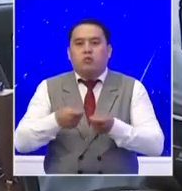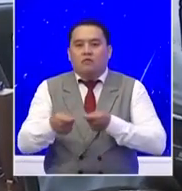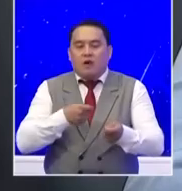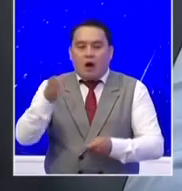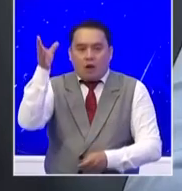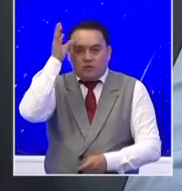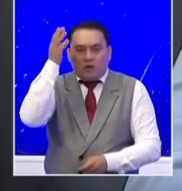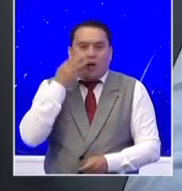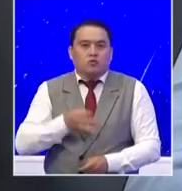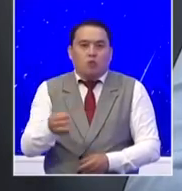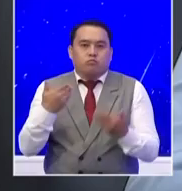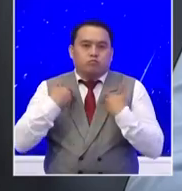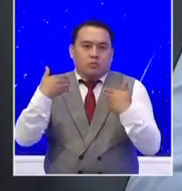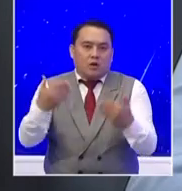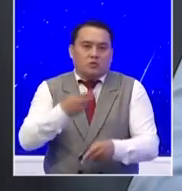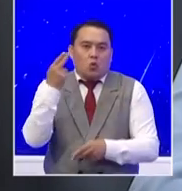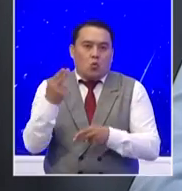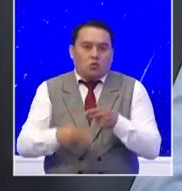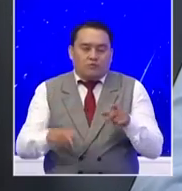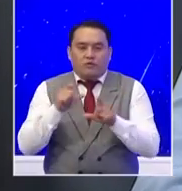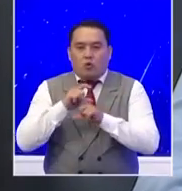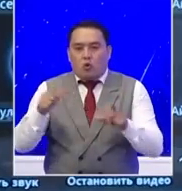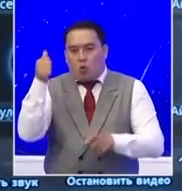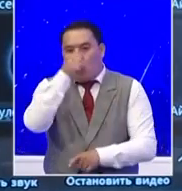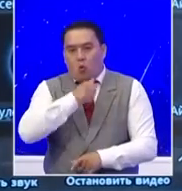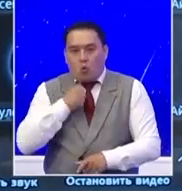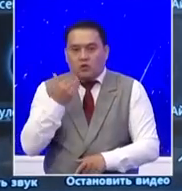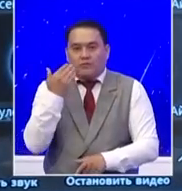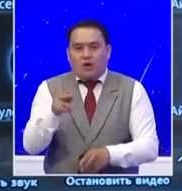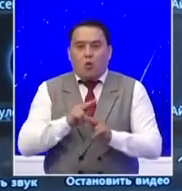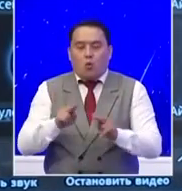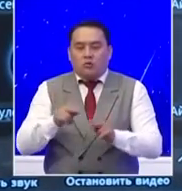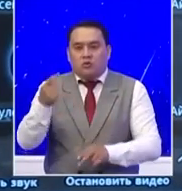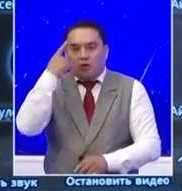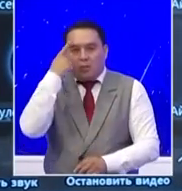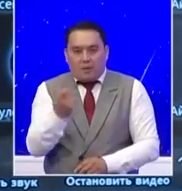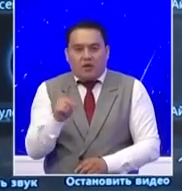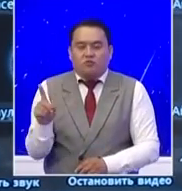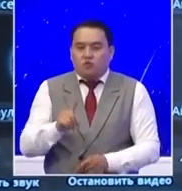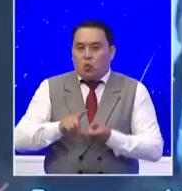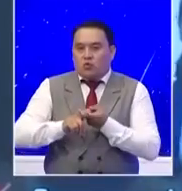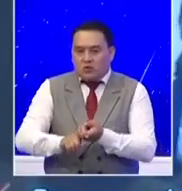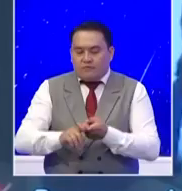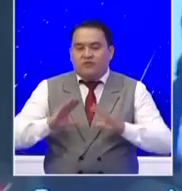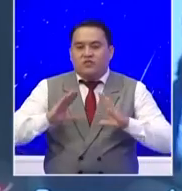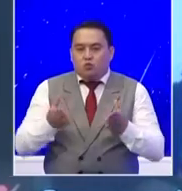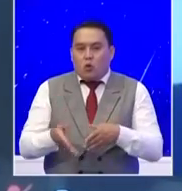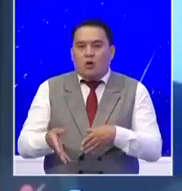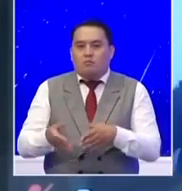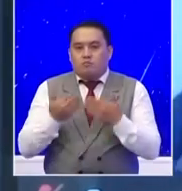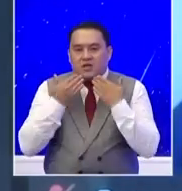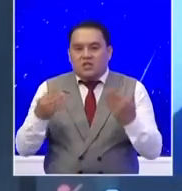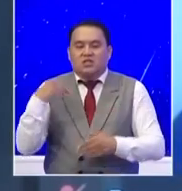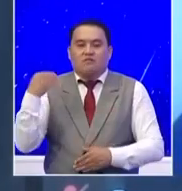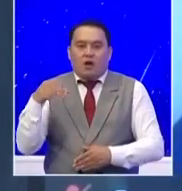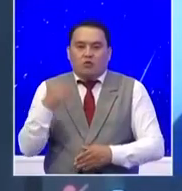образования Алматинской области поздравляет с окончанием учебного года всех учащихся и их педагогов и напоминает, что в связи с текущей ситуацией в стране последний звонок